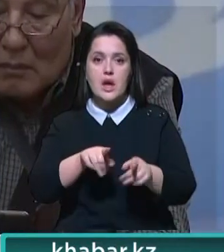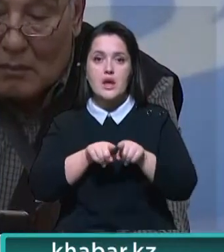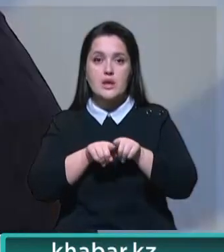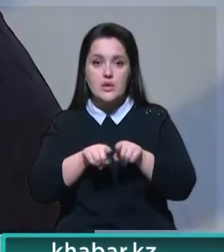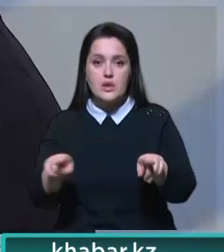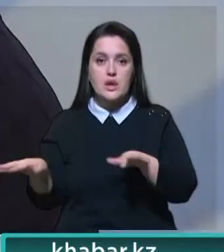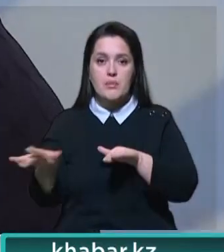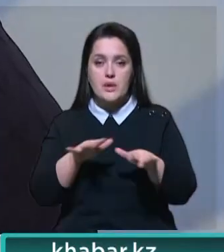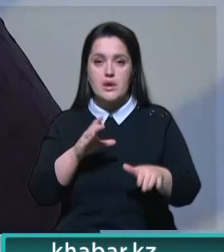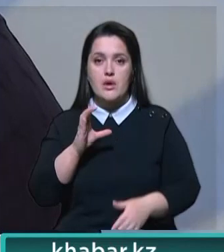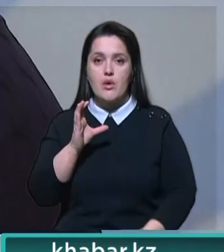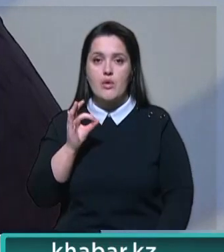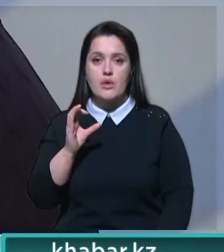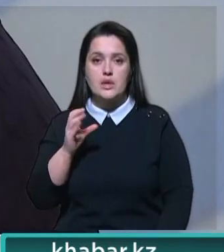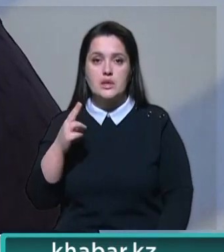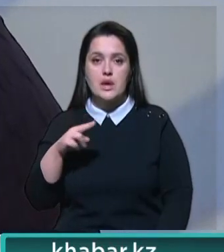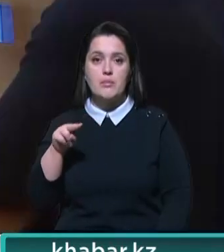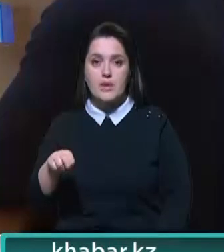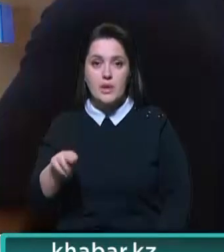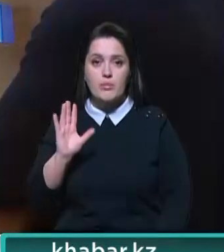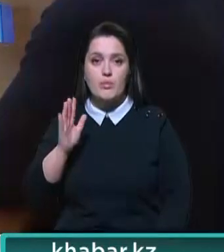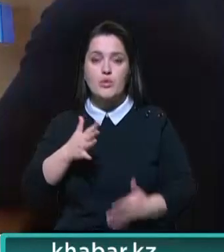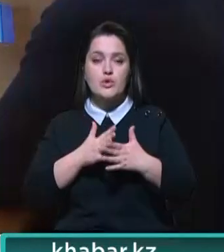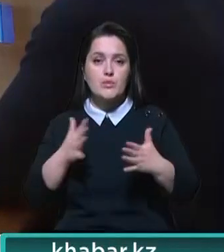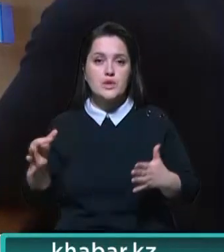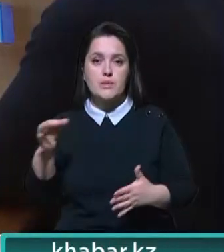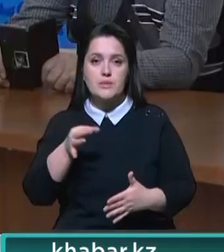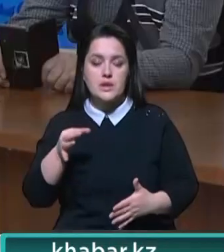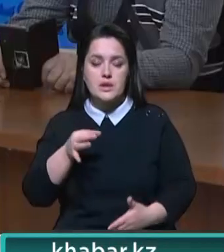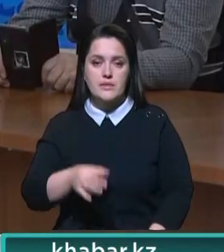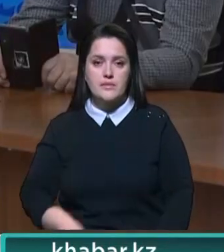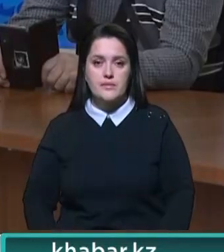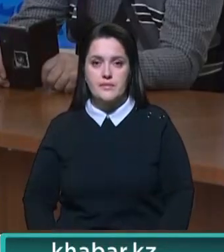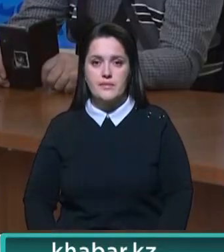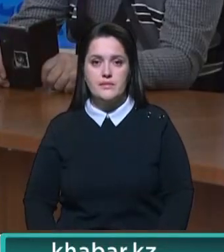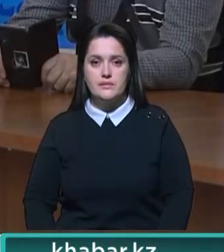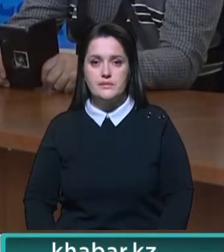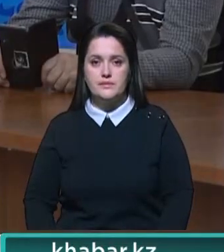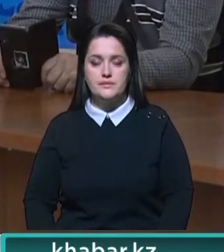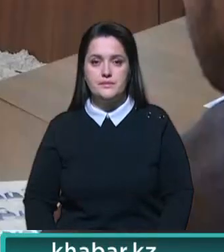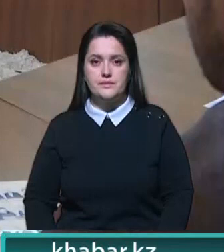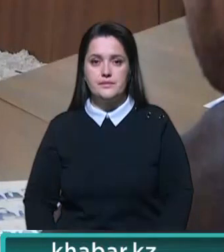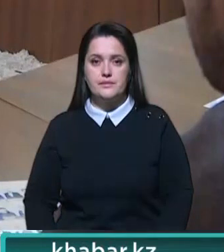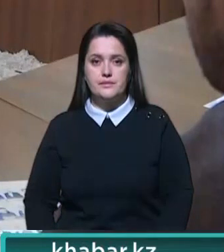регионах. Агитационная кампания члены ОСДП планируют охватить как можно больше областей нашей страны.